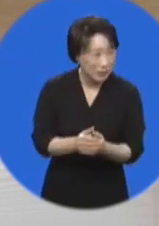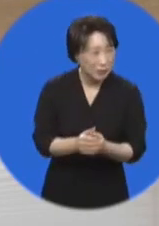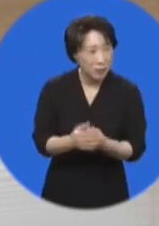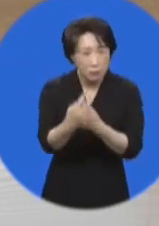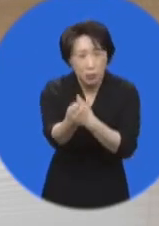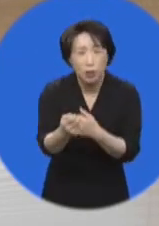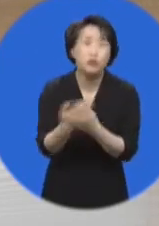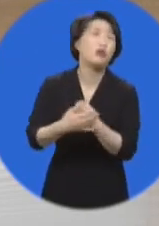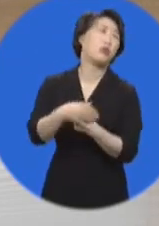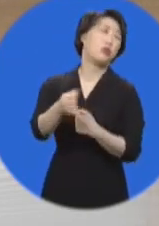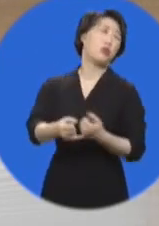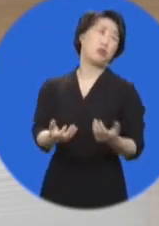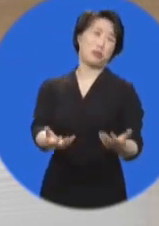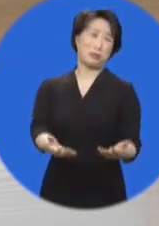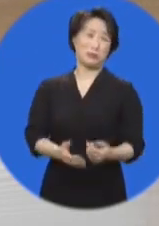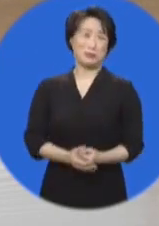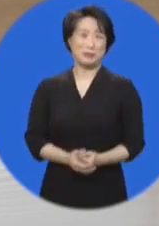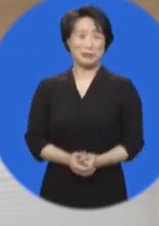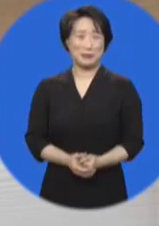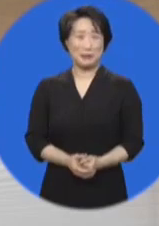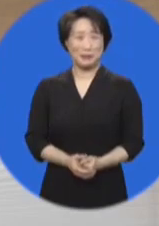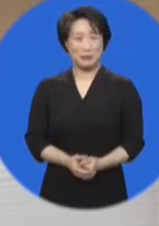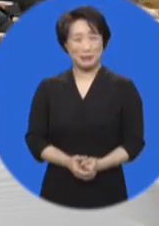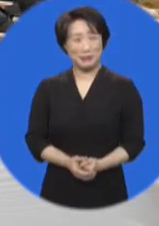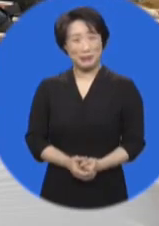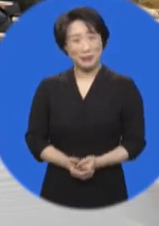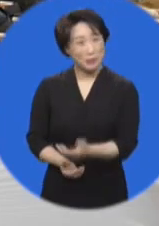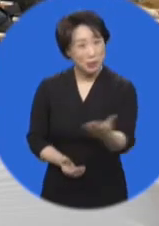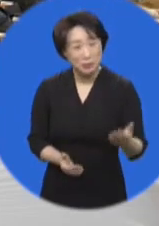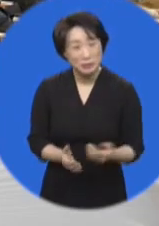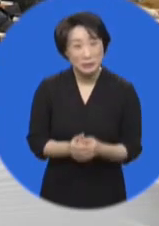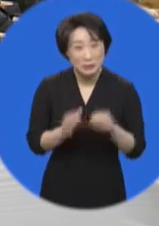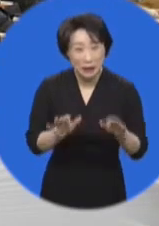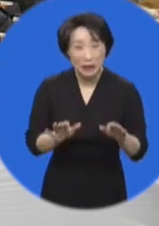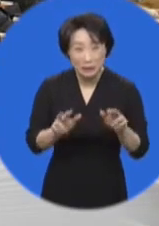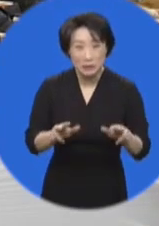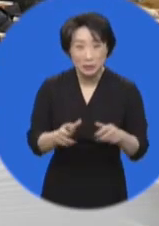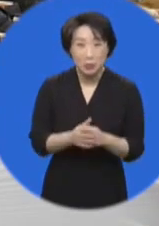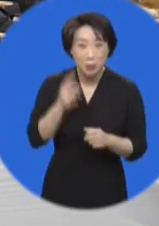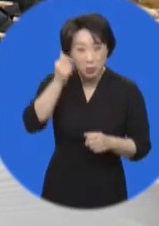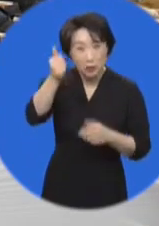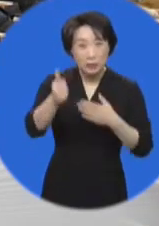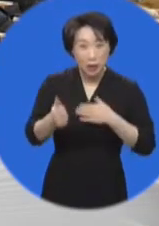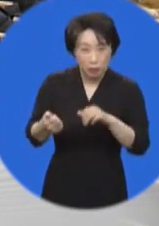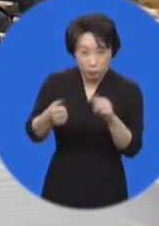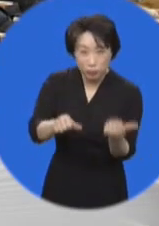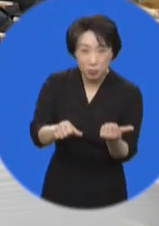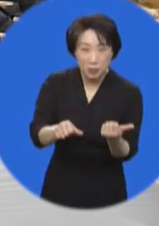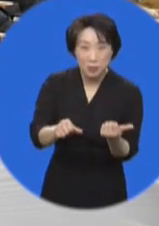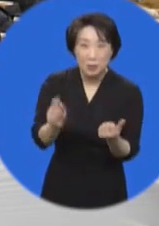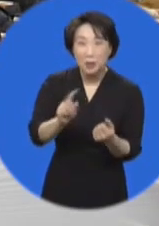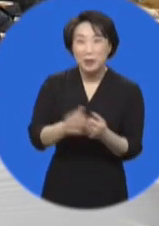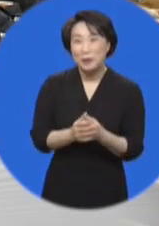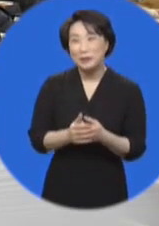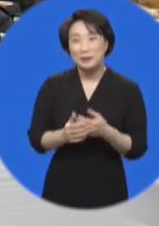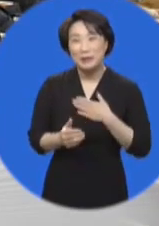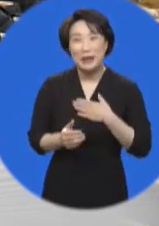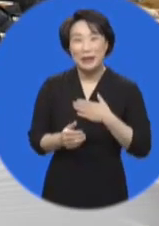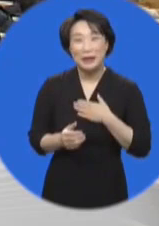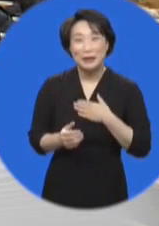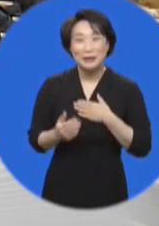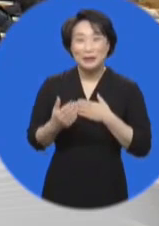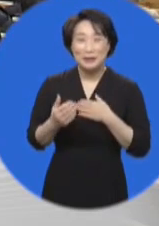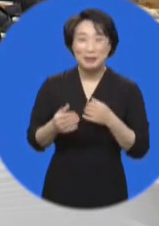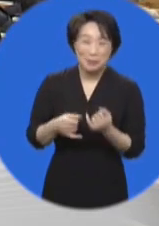미워하면 은혜가 안 되잖아요. 그렇잖아요. 여러분 보세요. 지금 목사가 죽으면 썩을 것이 있나? 썩을 몸도